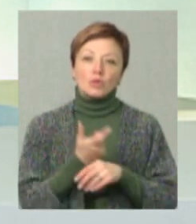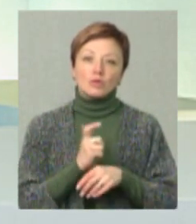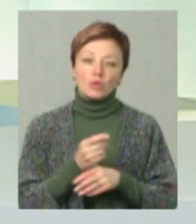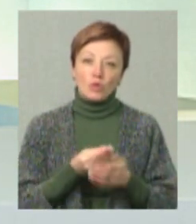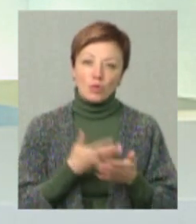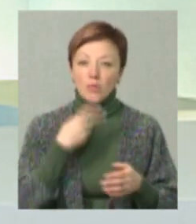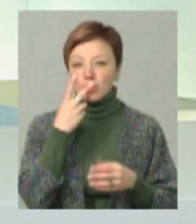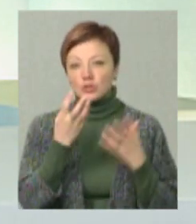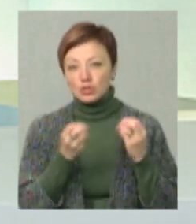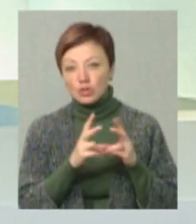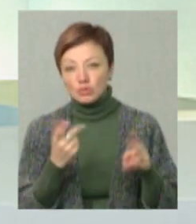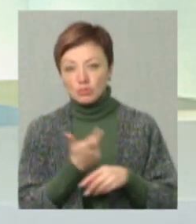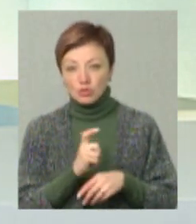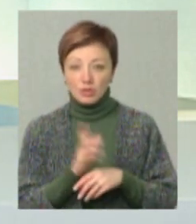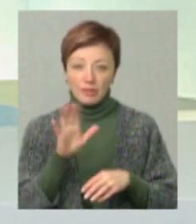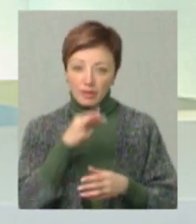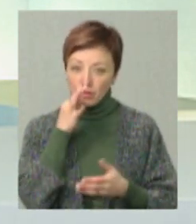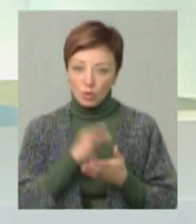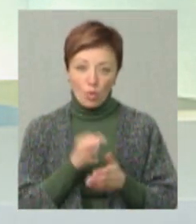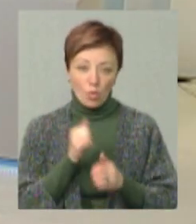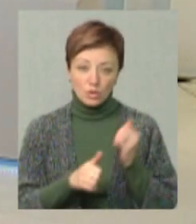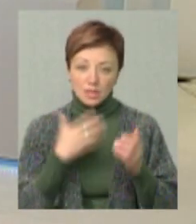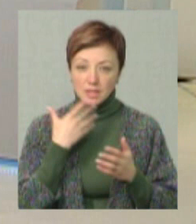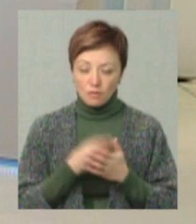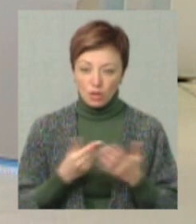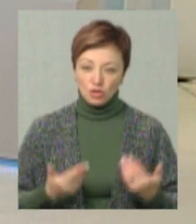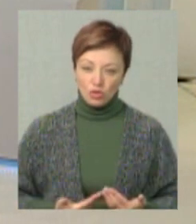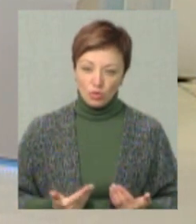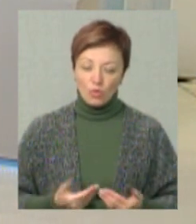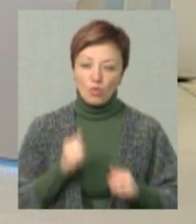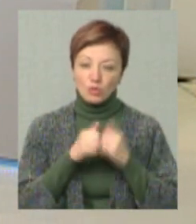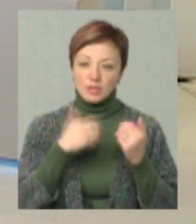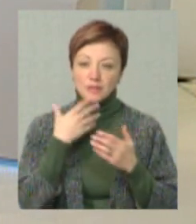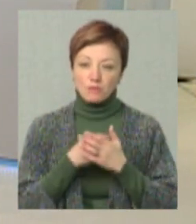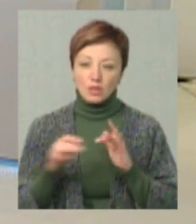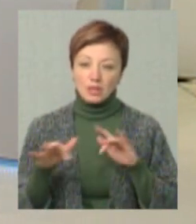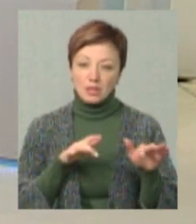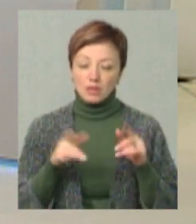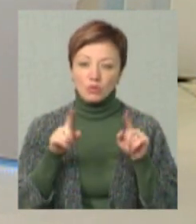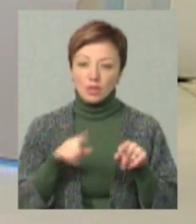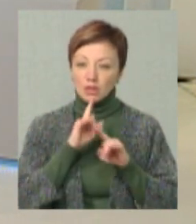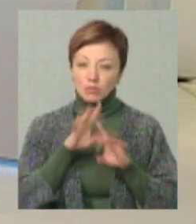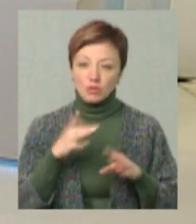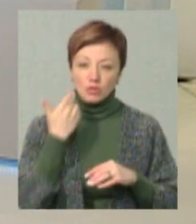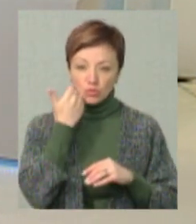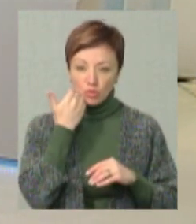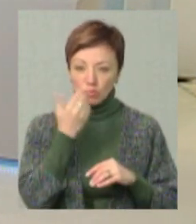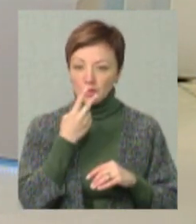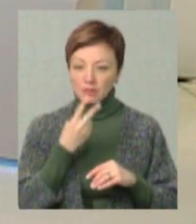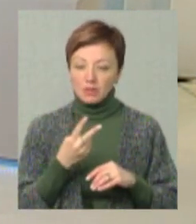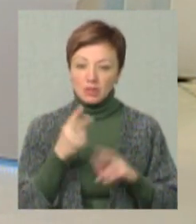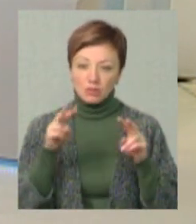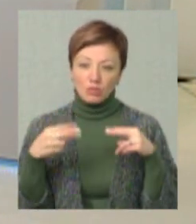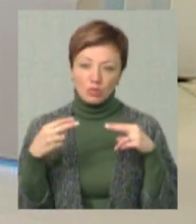здає, а я десь бачив ще хтось більше. Давайте відповідати кожен за своє житло, кожен за свої дії, і тоді не буде соромно